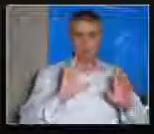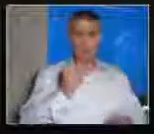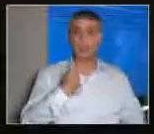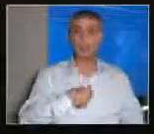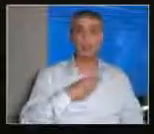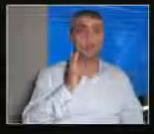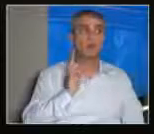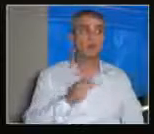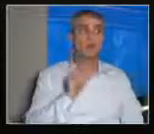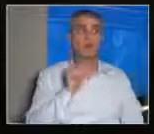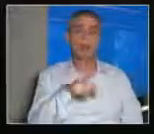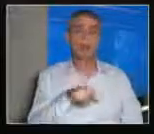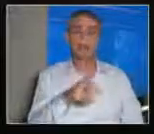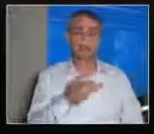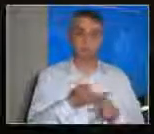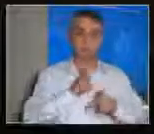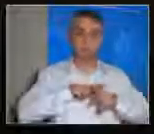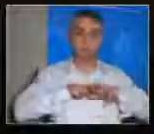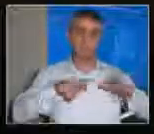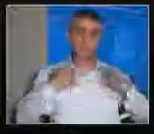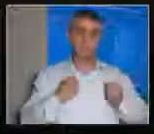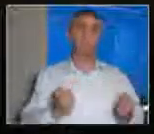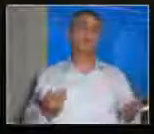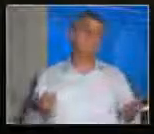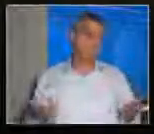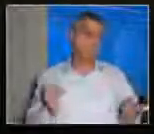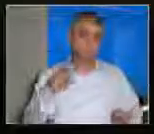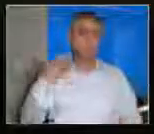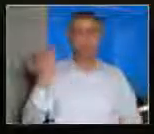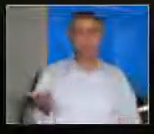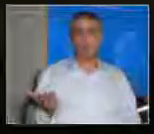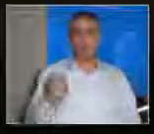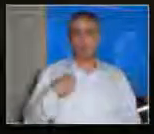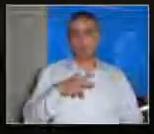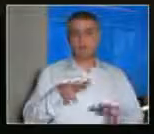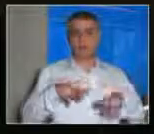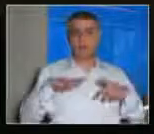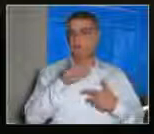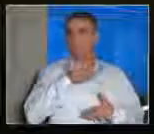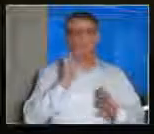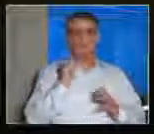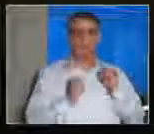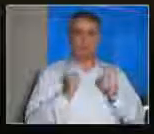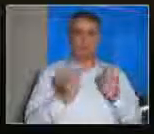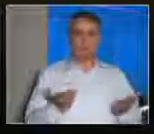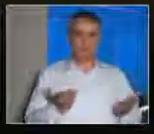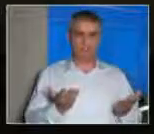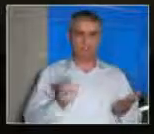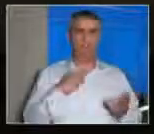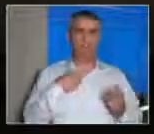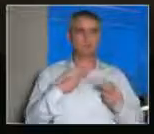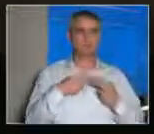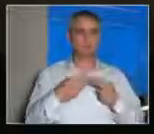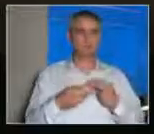אנחנו יכולים להגיע לאיזושהי הסלמה ביטחונית? יכולים להגיע להסלמה ביטחונית. אנחנו חיים בשכונה מאוד קשה. יש לנו